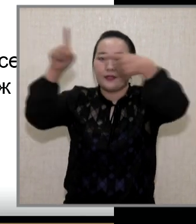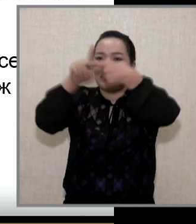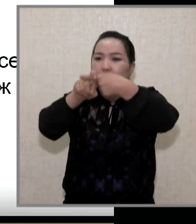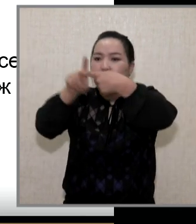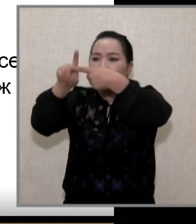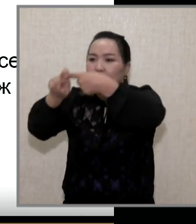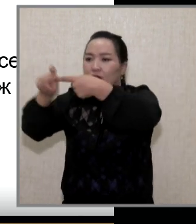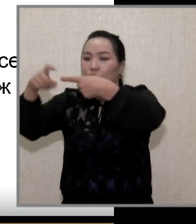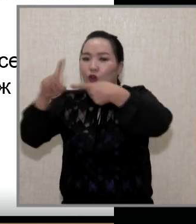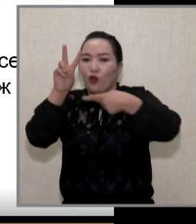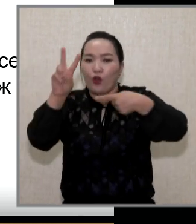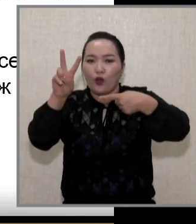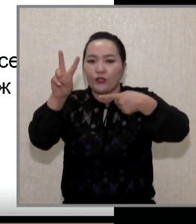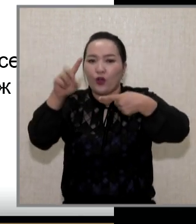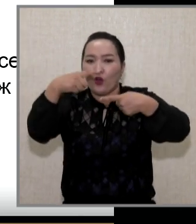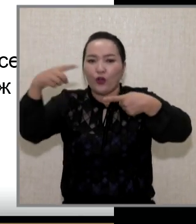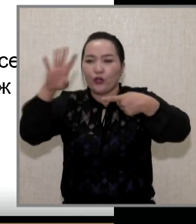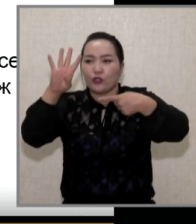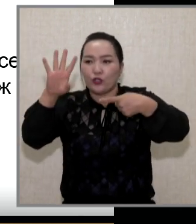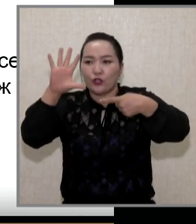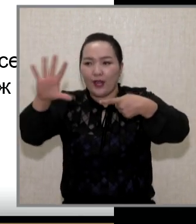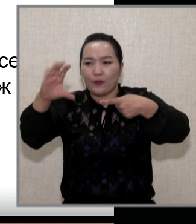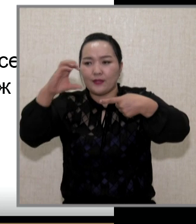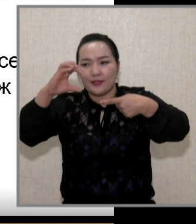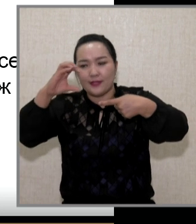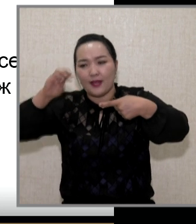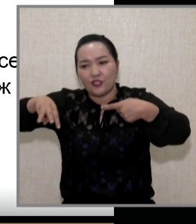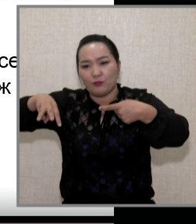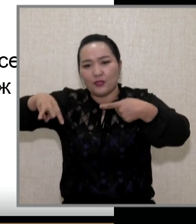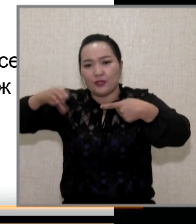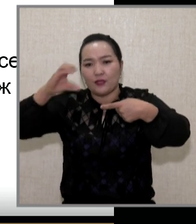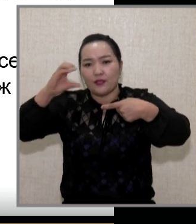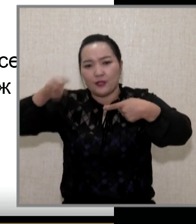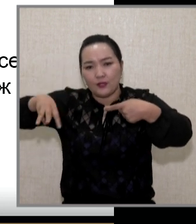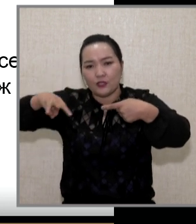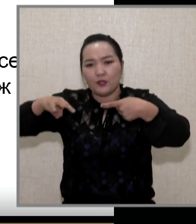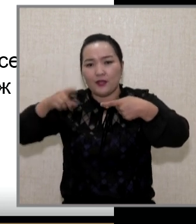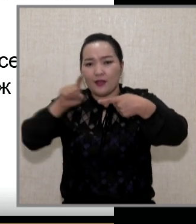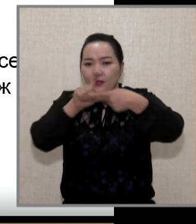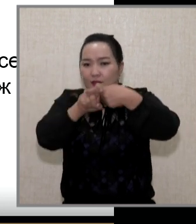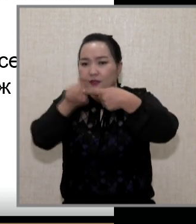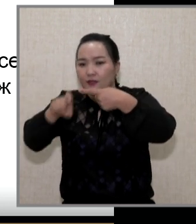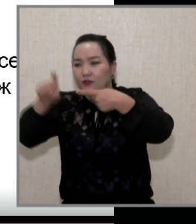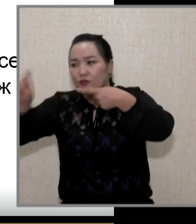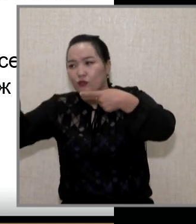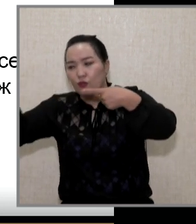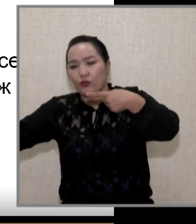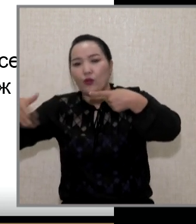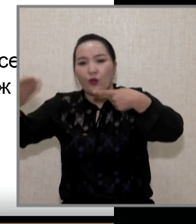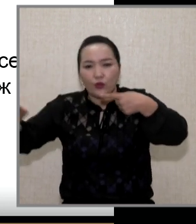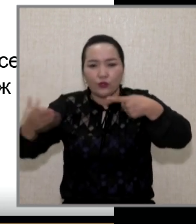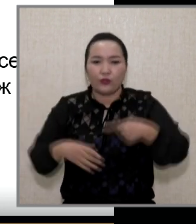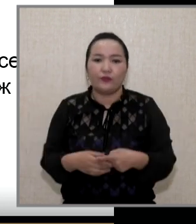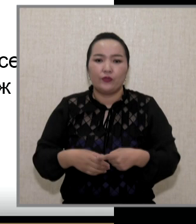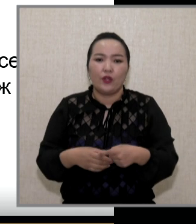дараа маха хэцэн дөлгөн өлгөөхдөө хоорондын зайгаа сайн бодох хэрэгтэй. За хоорондын зай нь бол 2-5 см-ийн зайтай байдаг. Энэ